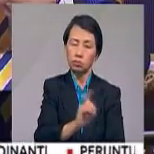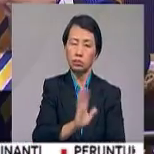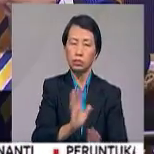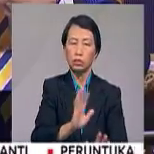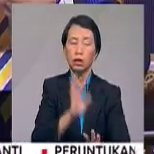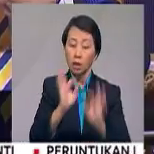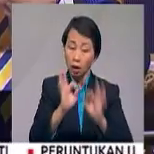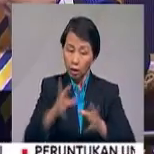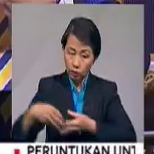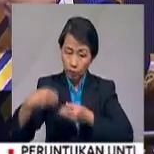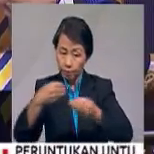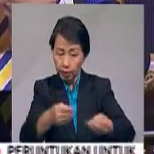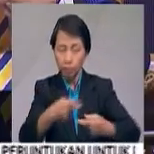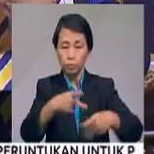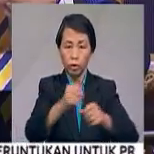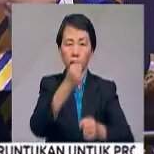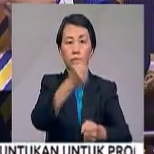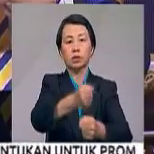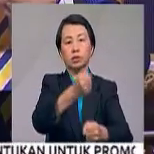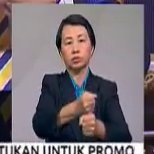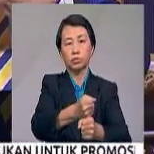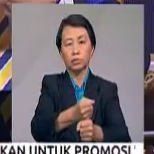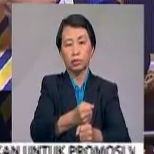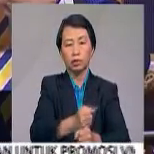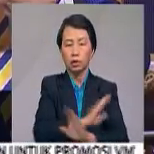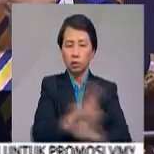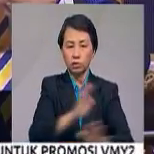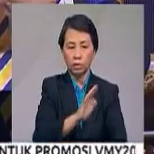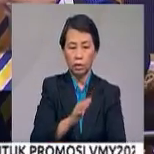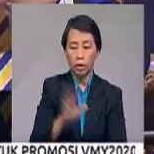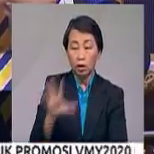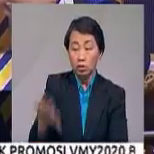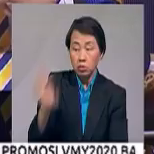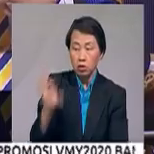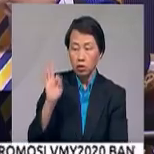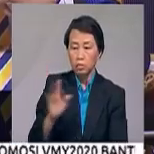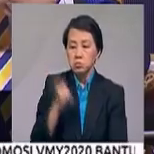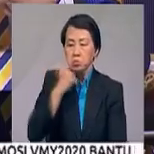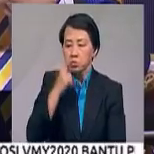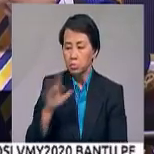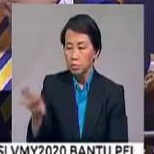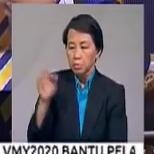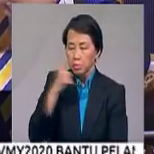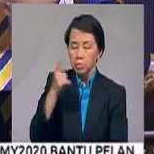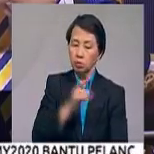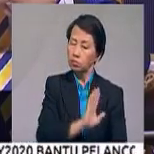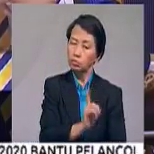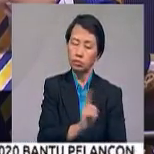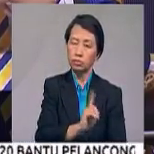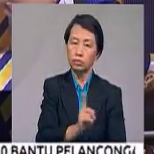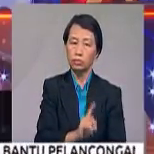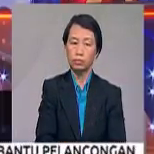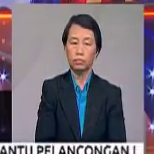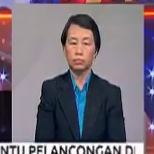diberi peluang untuk bekerja. Don't be too choosy, otherwise you will be left out.